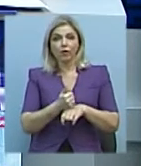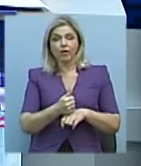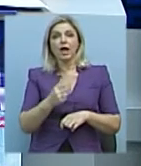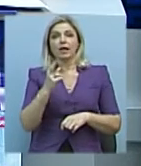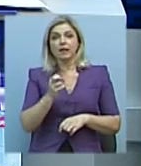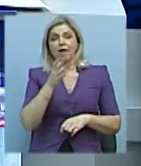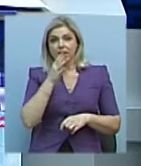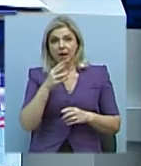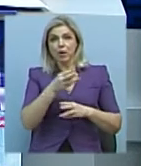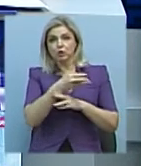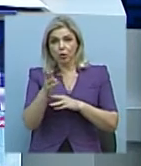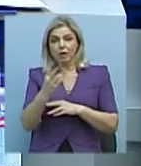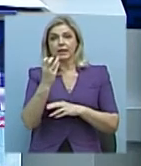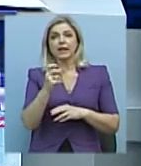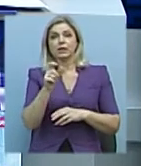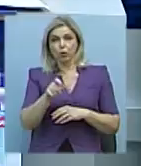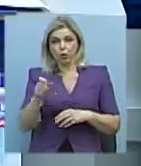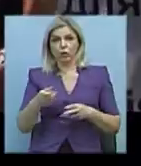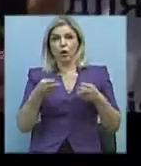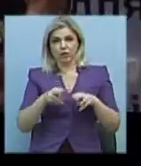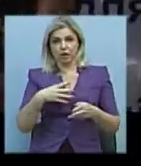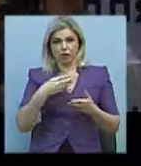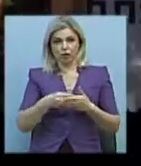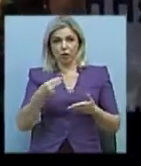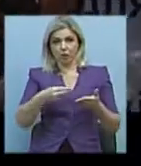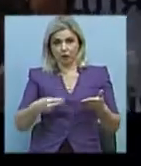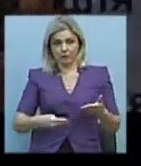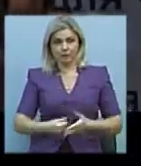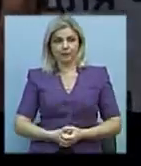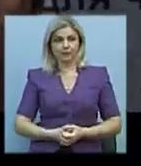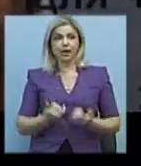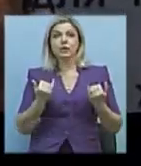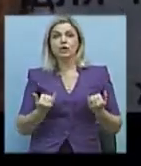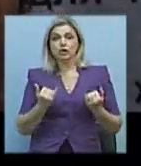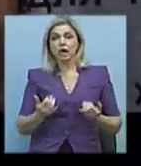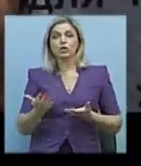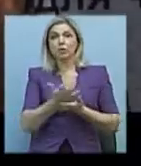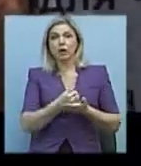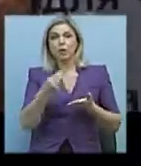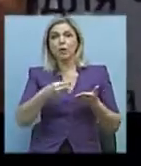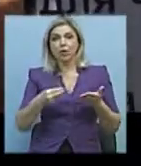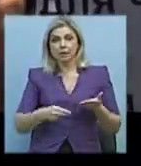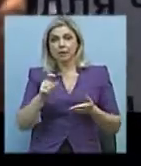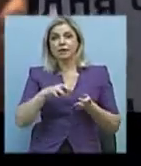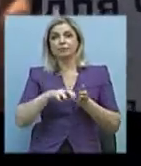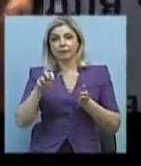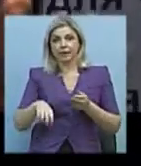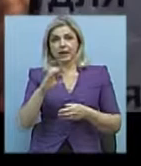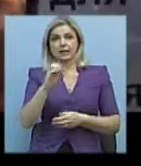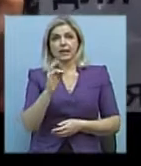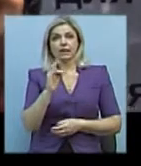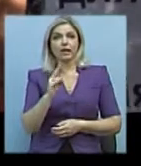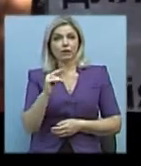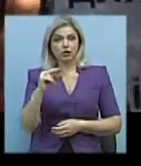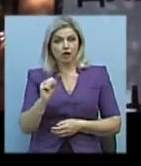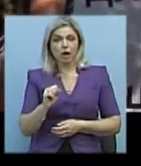300 людей залишили свої підписи. Сейчас мы собираем подписи за его отстранение от должности и об отстранении